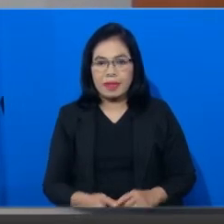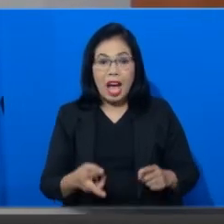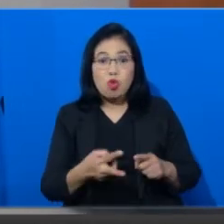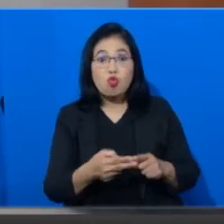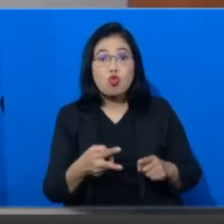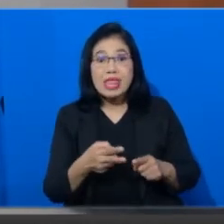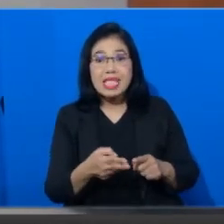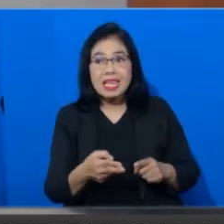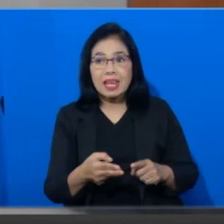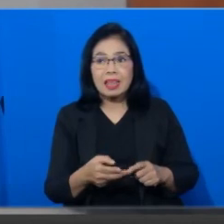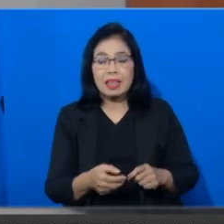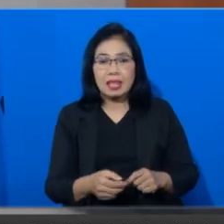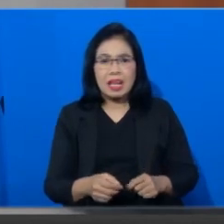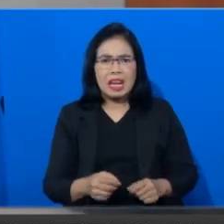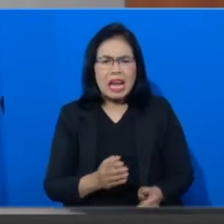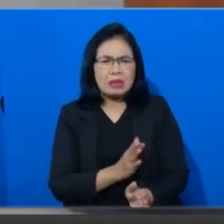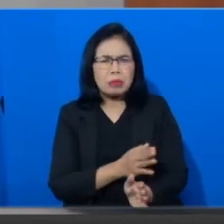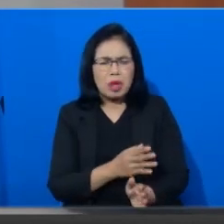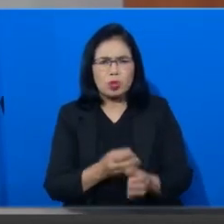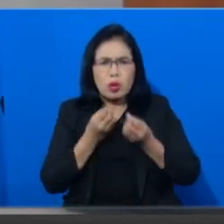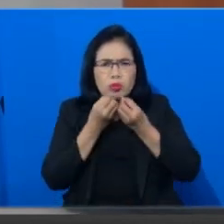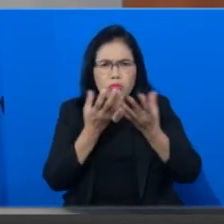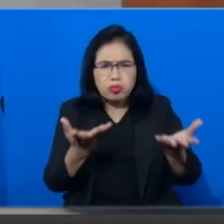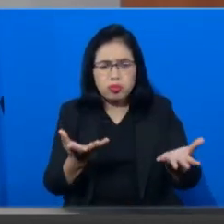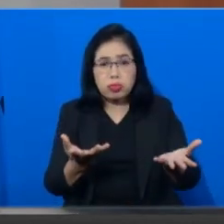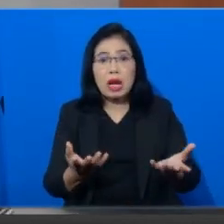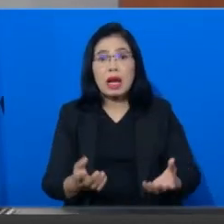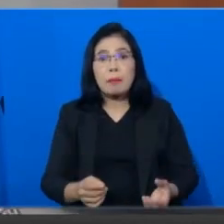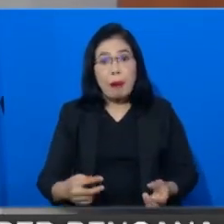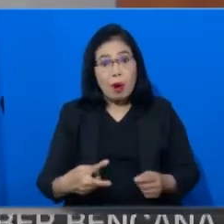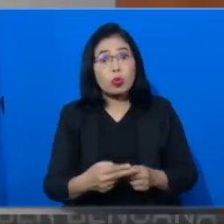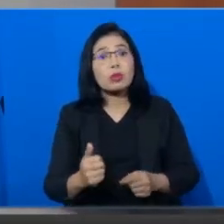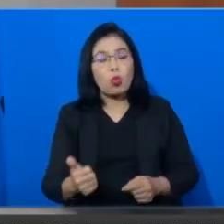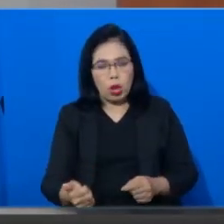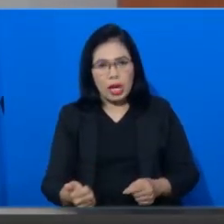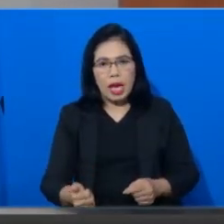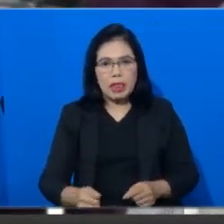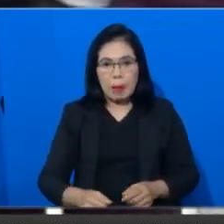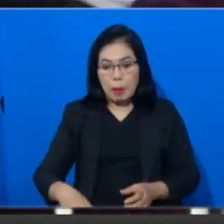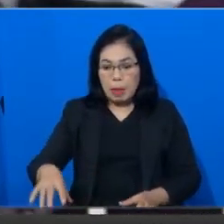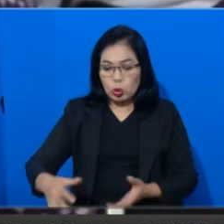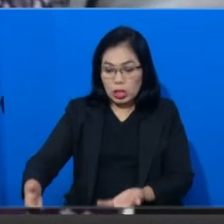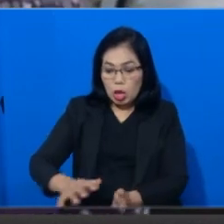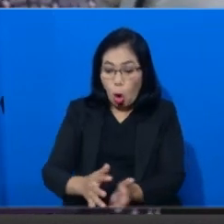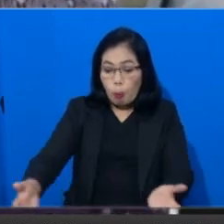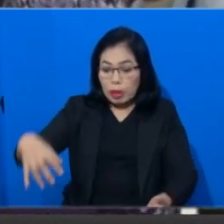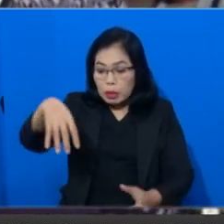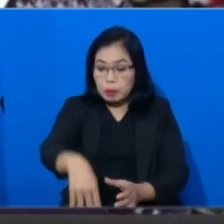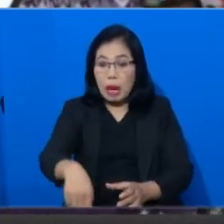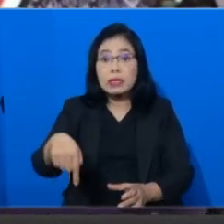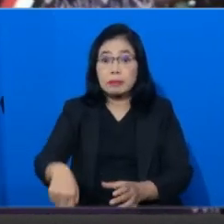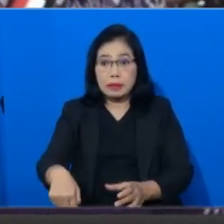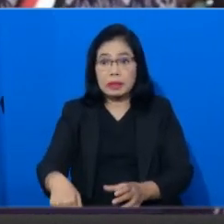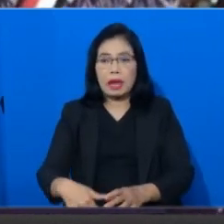Gunting, sejak awal sudah kita himbau kalau gunting bisa masuk koper besar, tapi banyak ditemukan di koper.